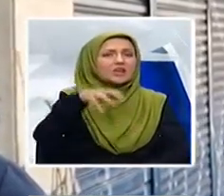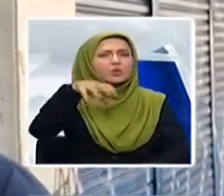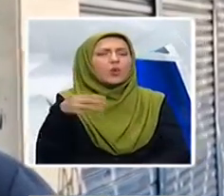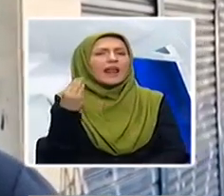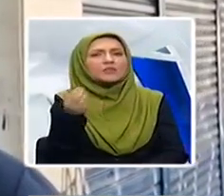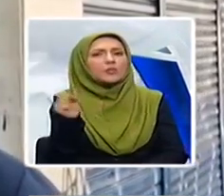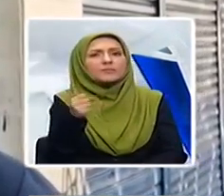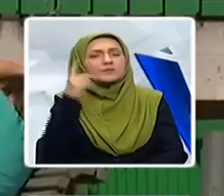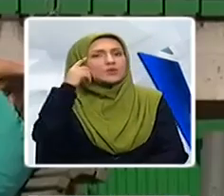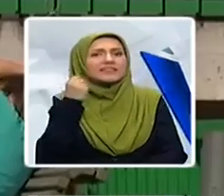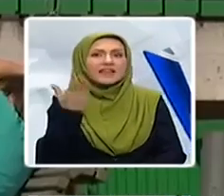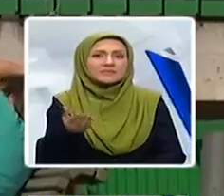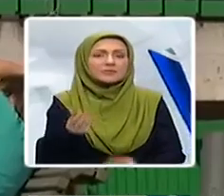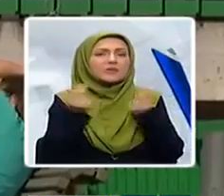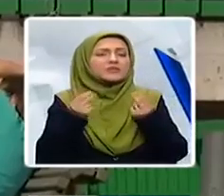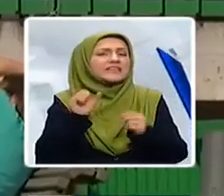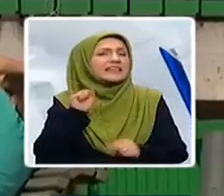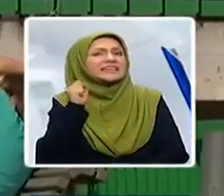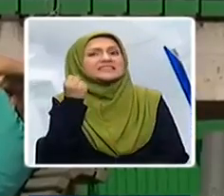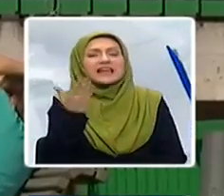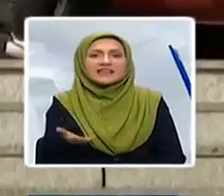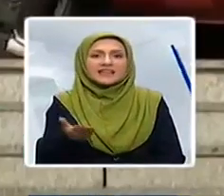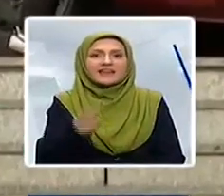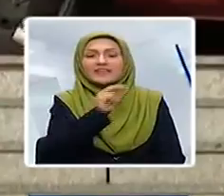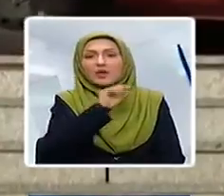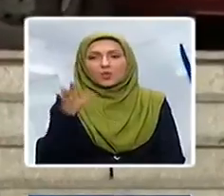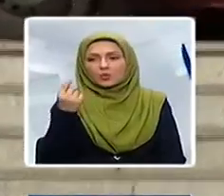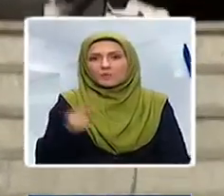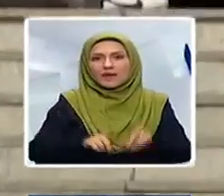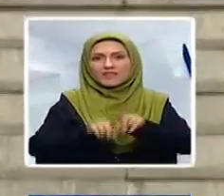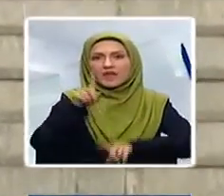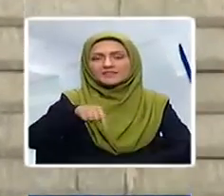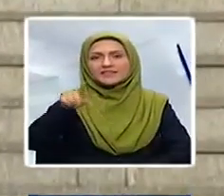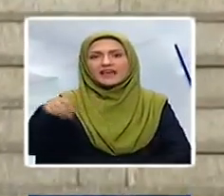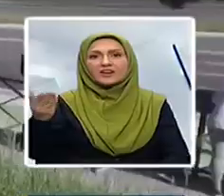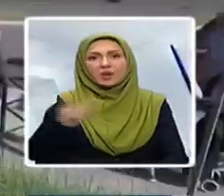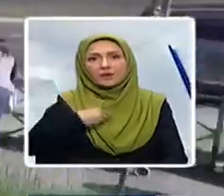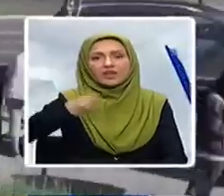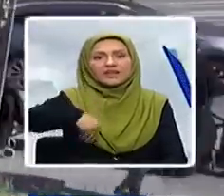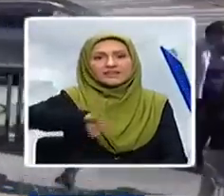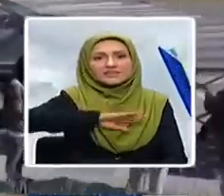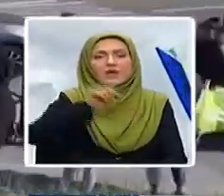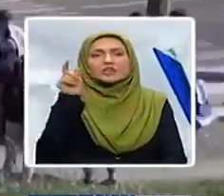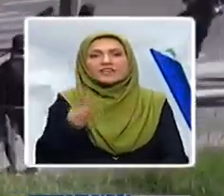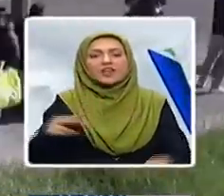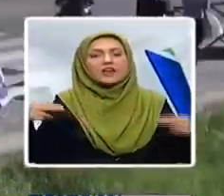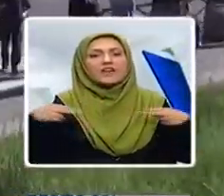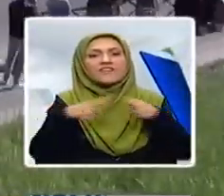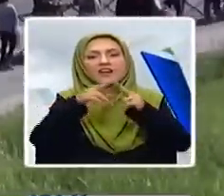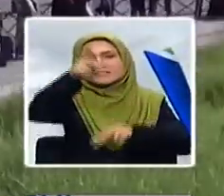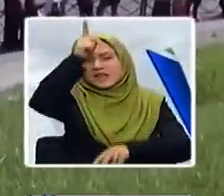خیلی سخت کرده. اما در قاره اروپا در تازه ترین آمارها از اسپانیا، ایتالیا، فرانسه، آلمان و